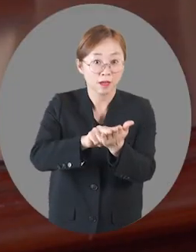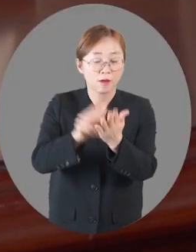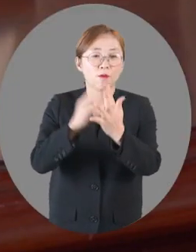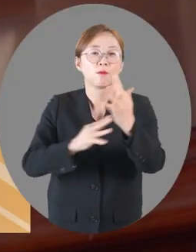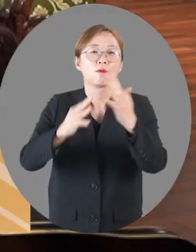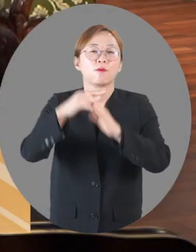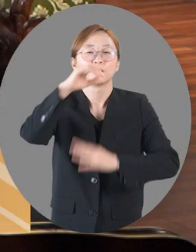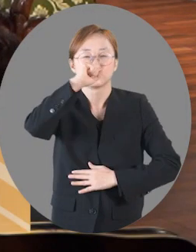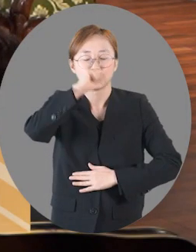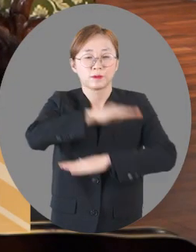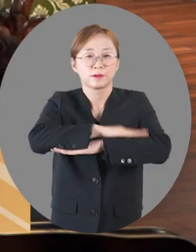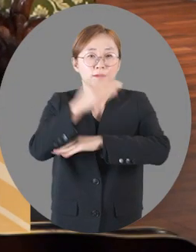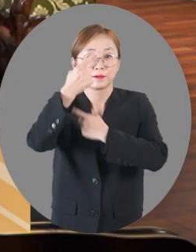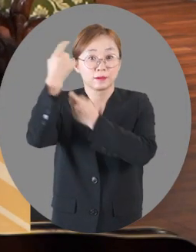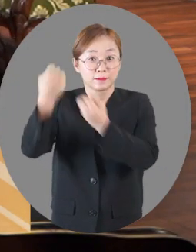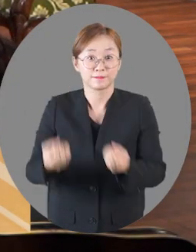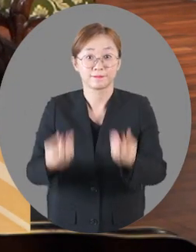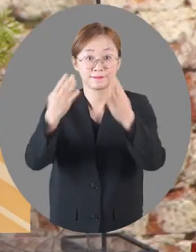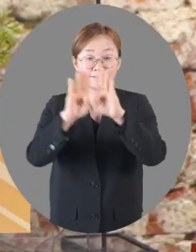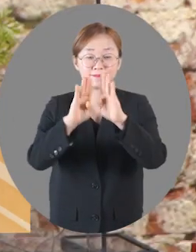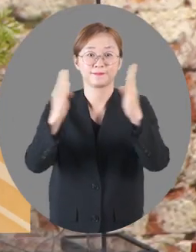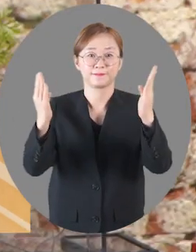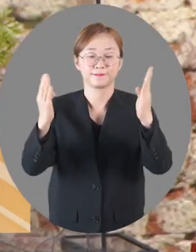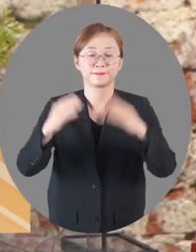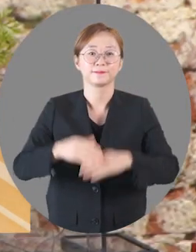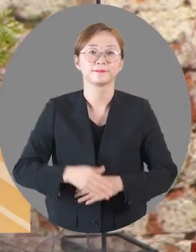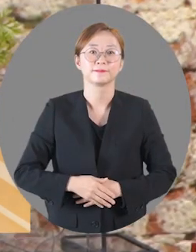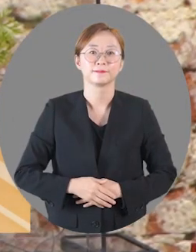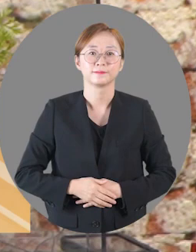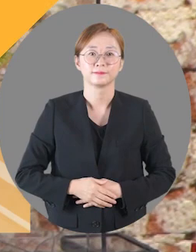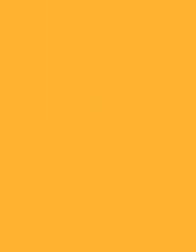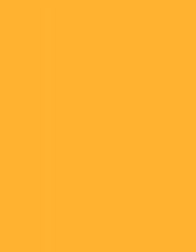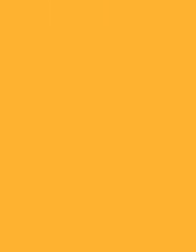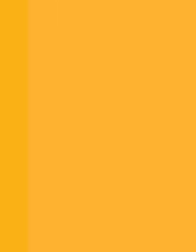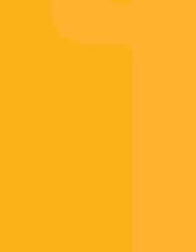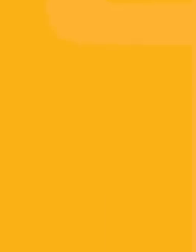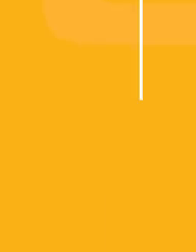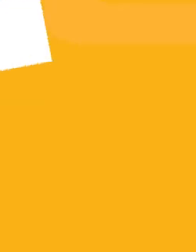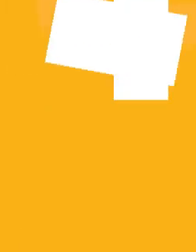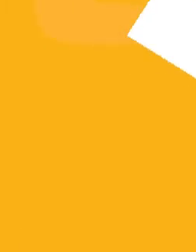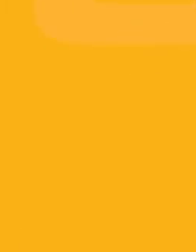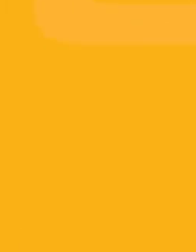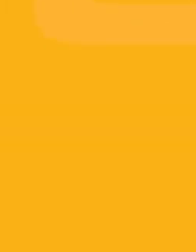공주가 좋다 3권 발간 기념 북콘서트가 열렸습니다.